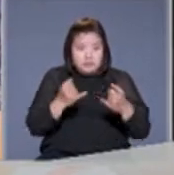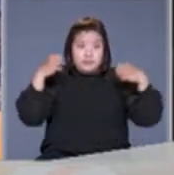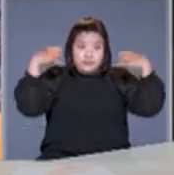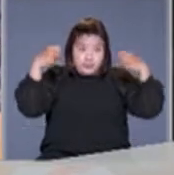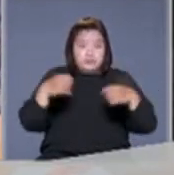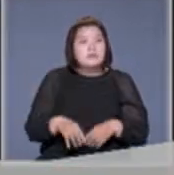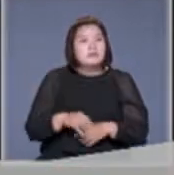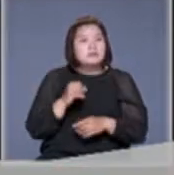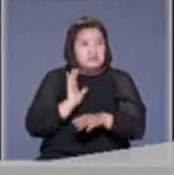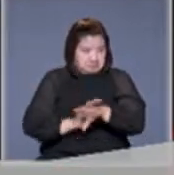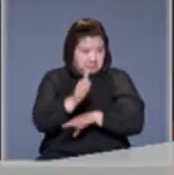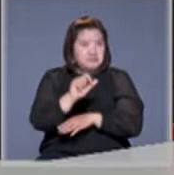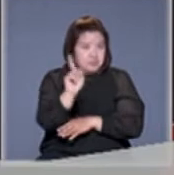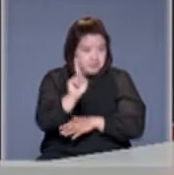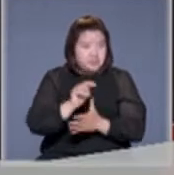ป็นอย่างไรนะครับ